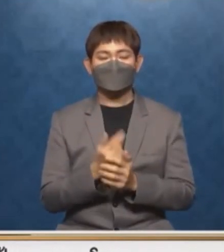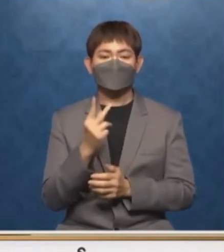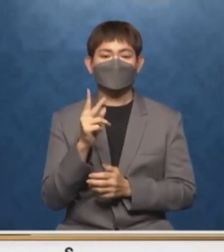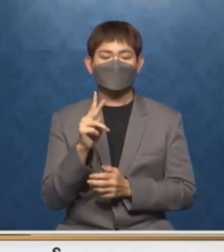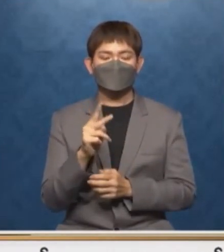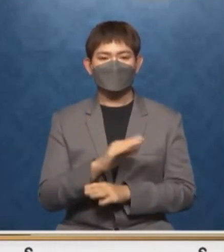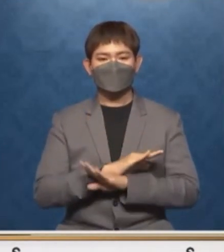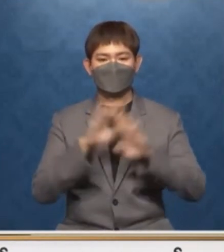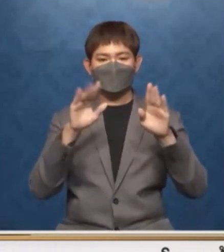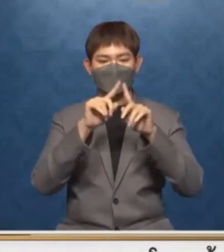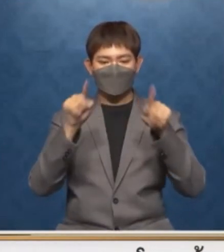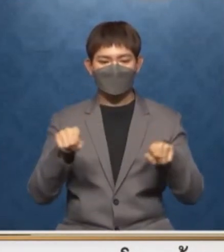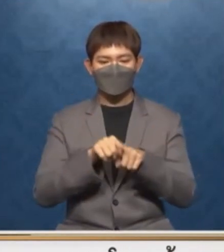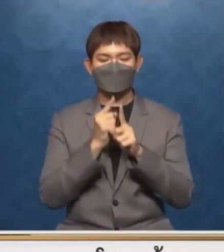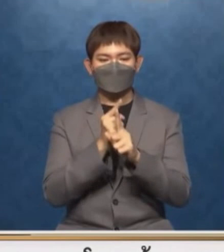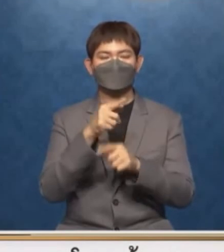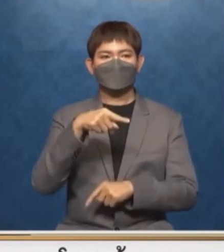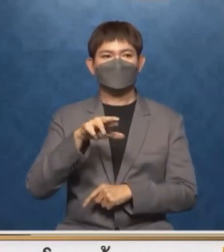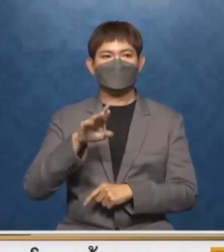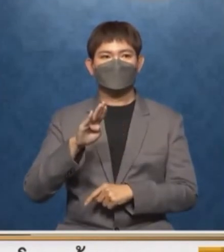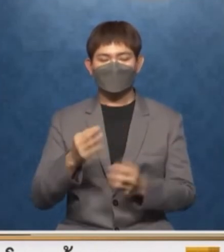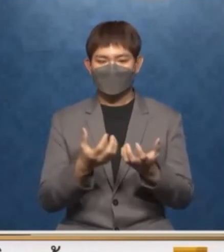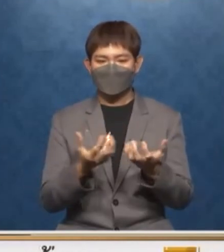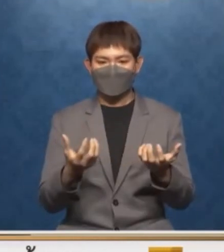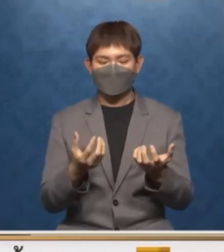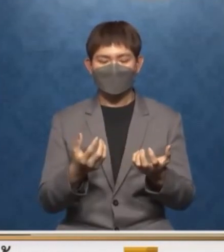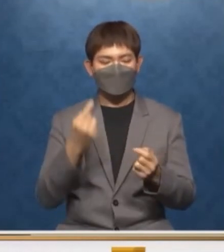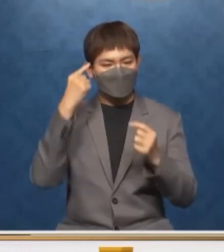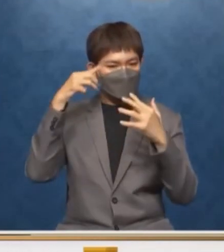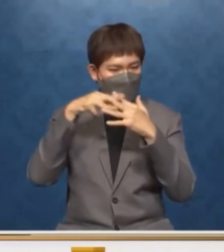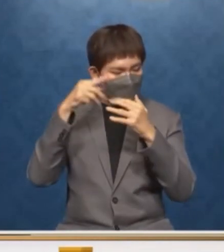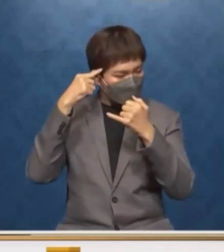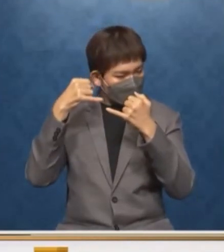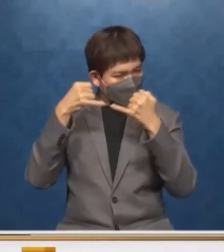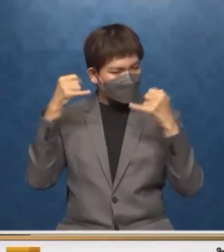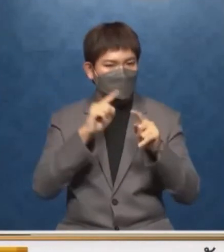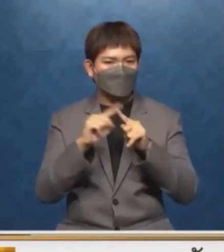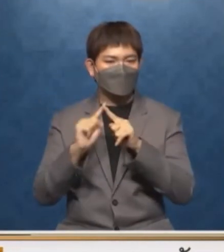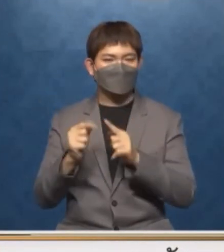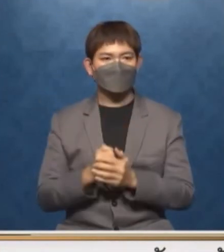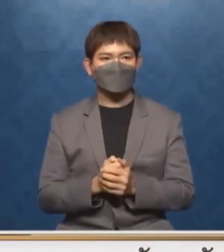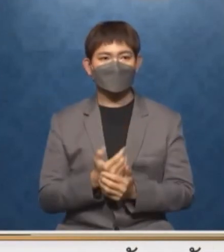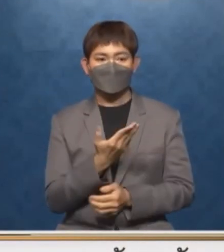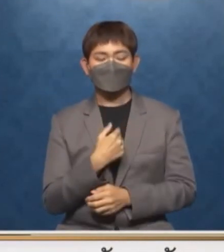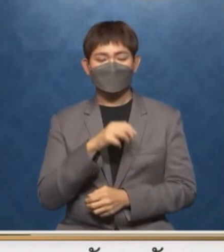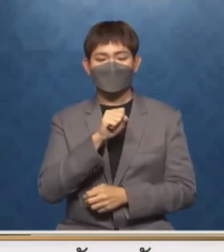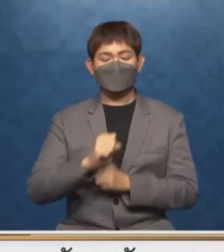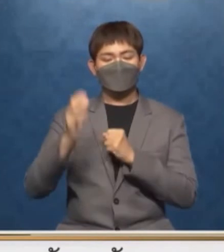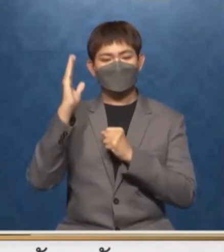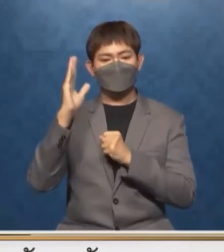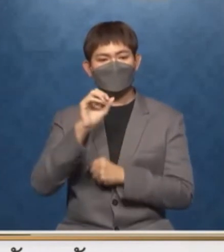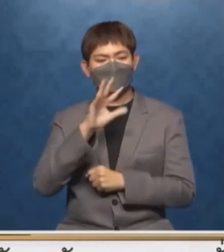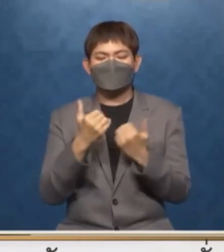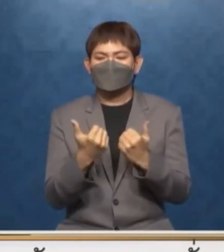ถอนใบอนุญาตตามพระราชบัญญัตินี้ว่าด้วยวัตถุออกฤทธิ์จิตต่อประสาทซึ่งท่านณัฐวุฒิได้กรุณาให้ความเห็นไปแล้วว่ามันไม่มีแล้ว